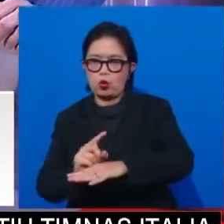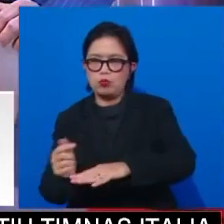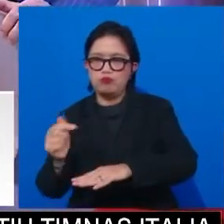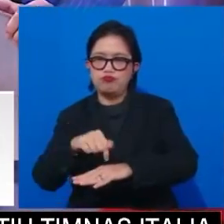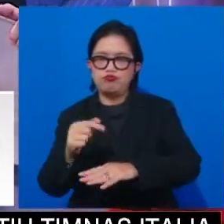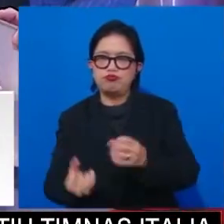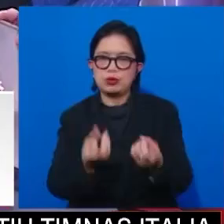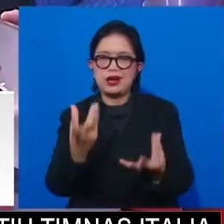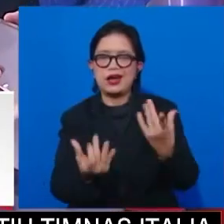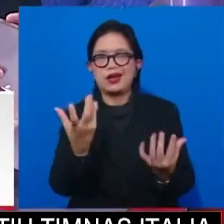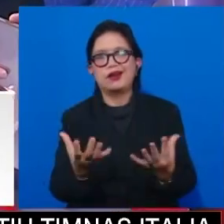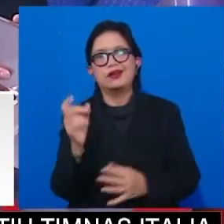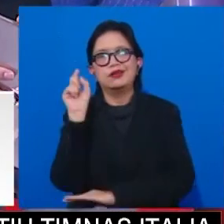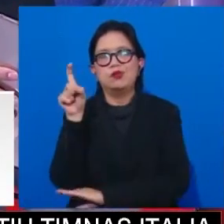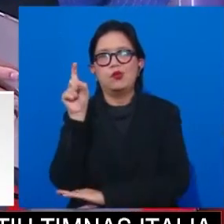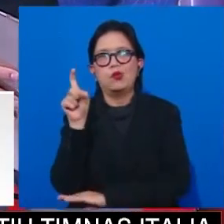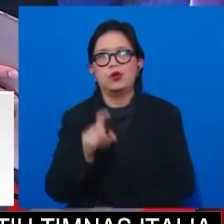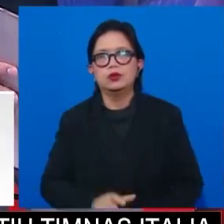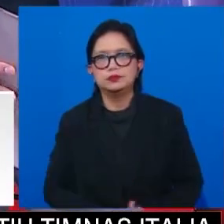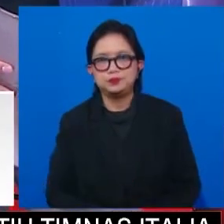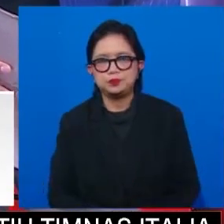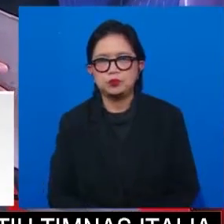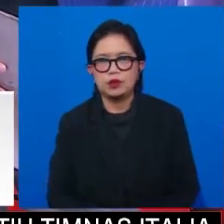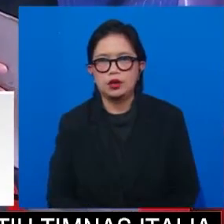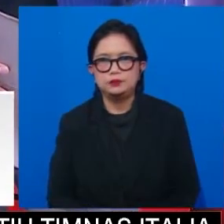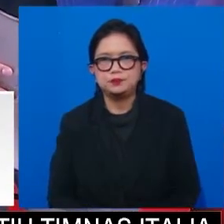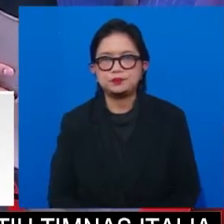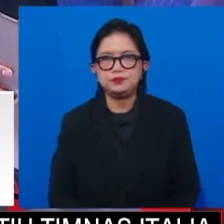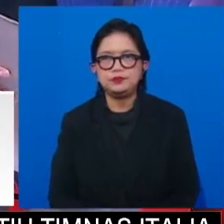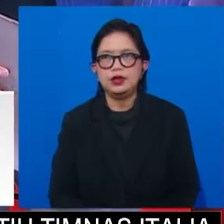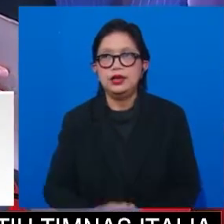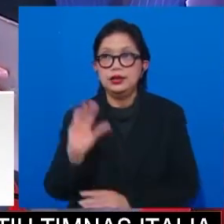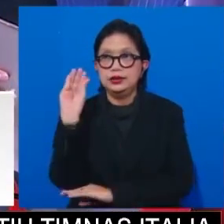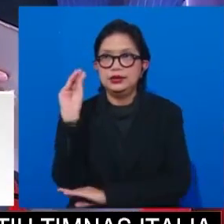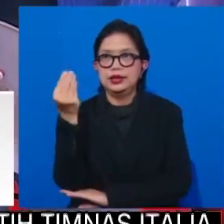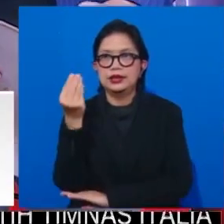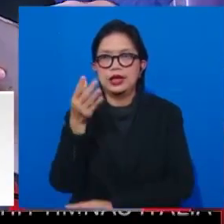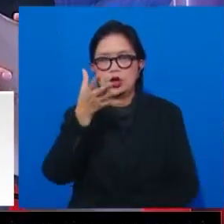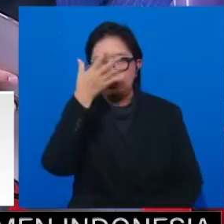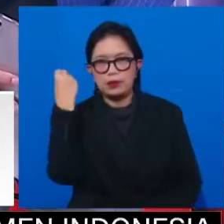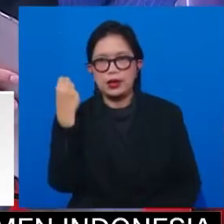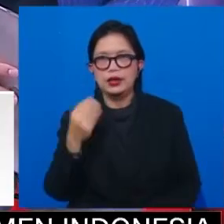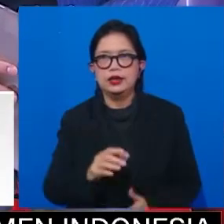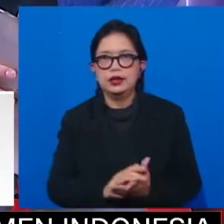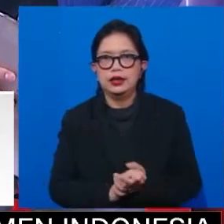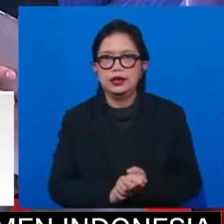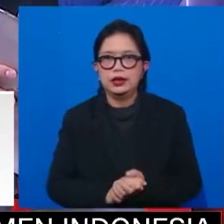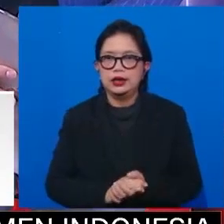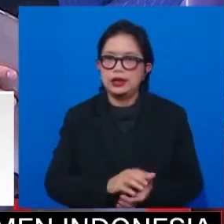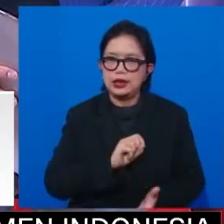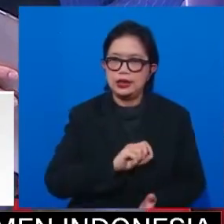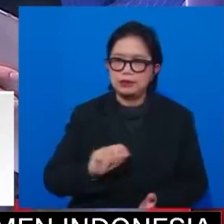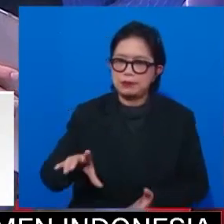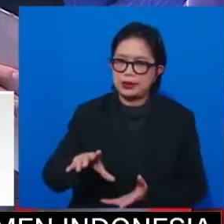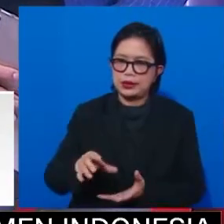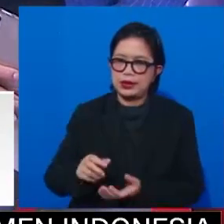Jawa Barat, ludes dilalap si jago merah. Sementara di Jakarta diduga lantaran lupa mematikan api pembakaran sampah, sebuah toko bahan